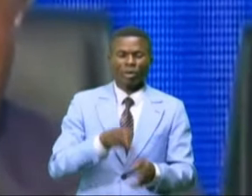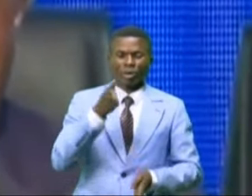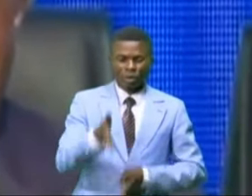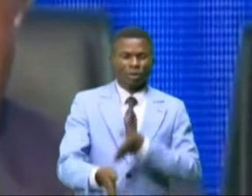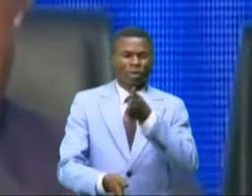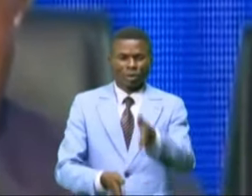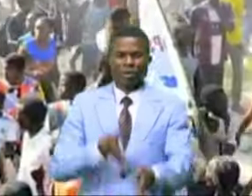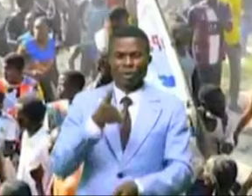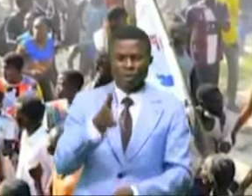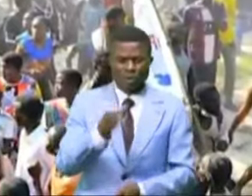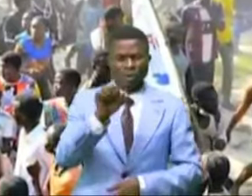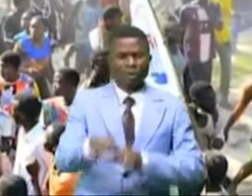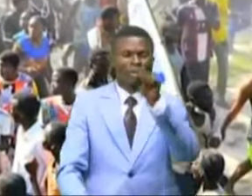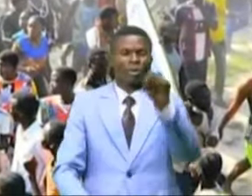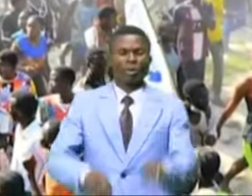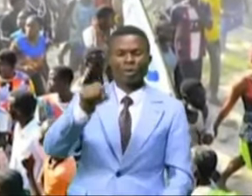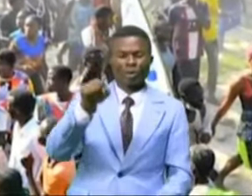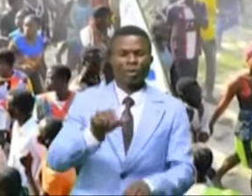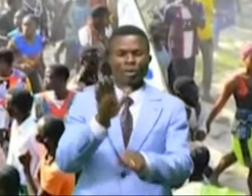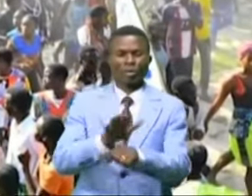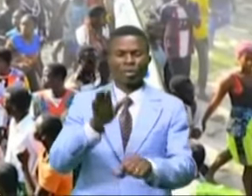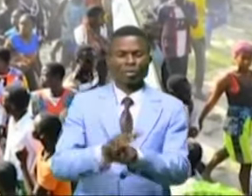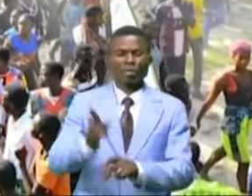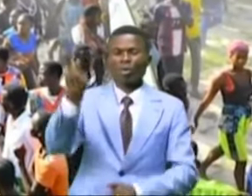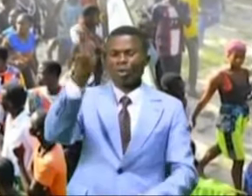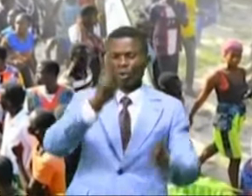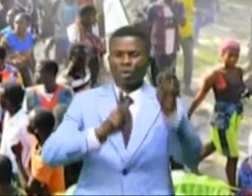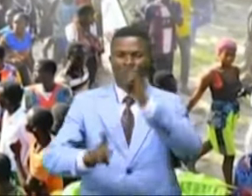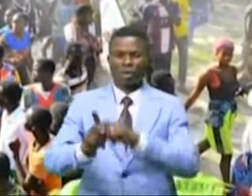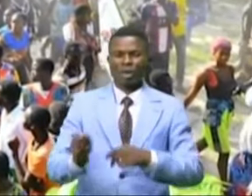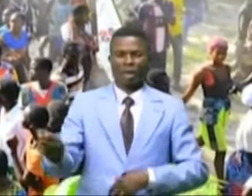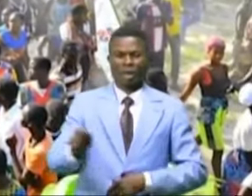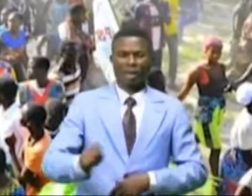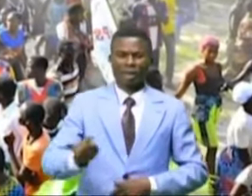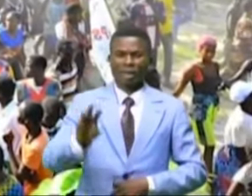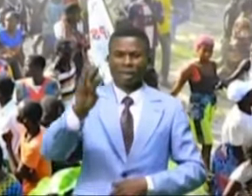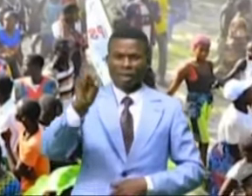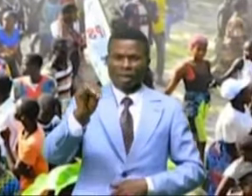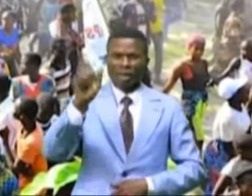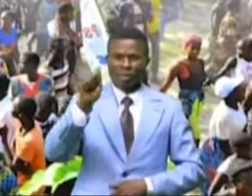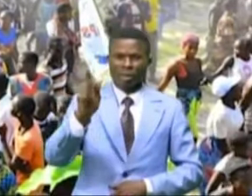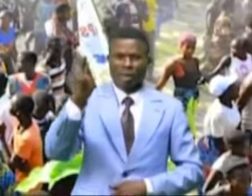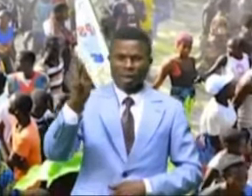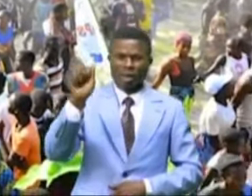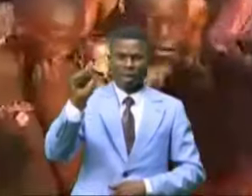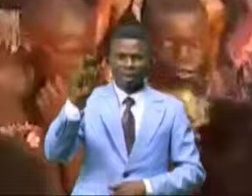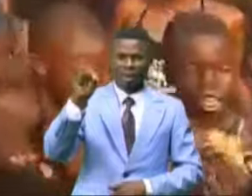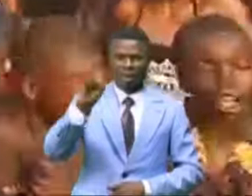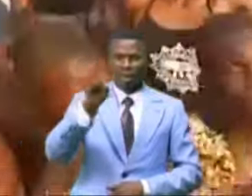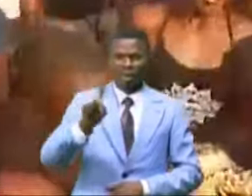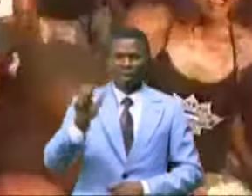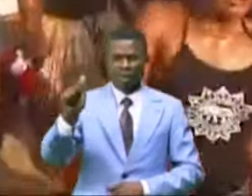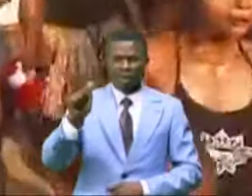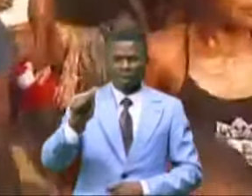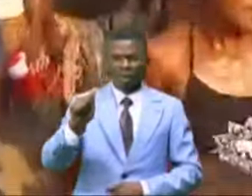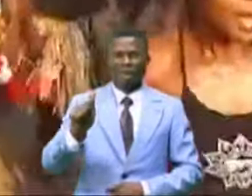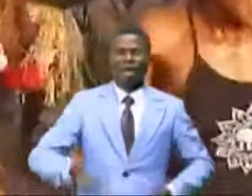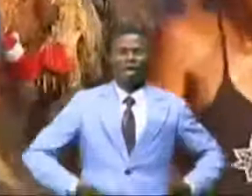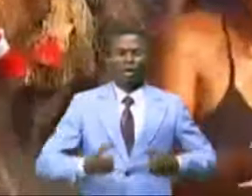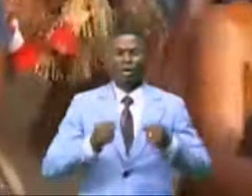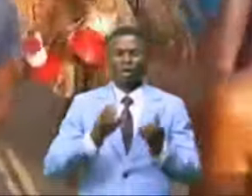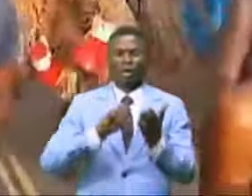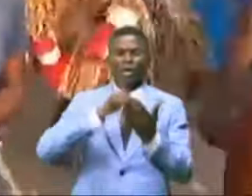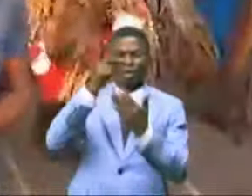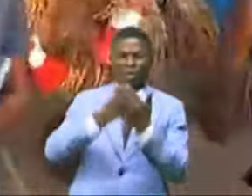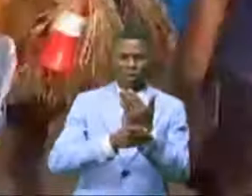la participation de la majorité de la population du territoire de Makanza, qui apprécie ses réalisations en faveur le programme